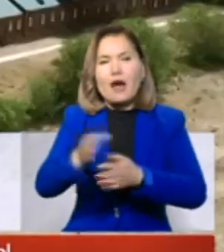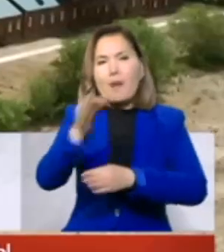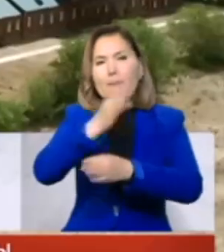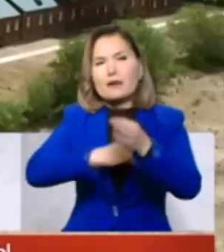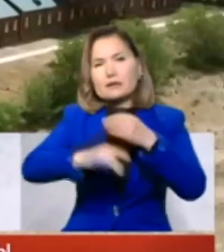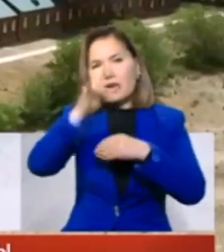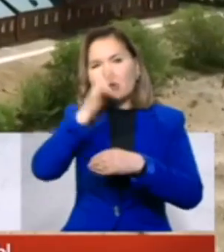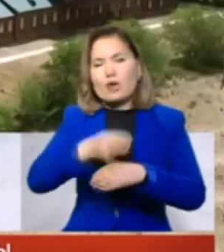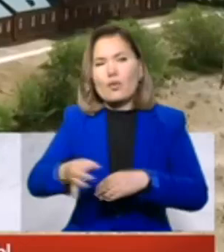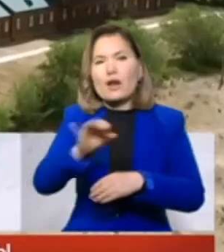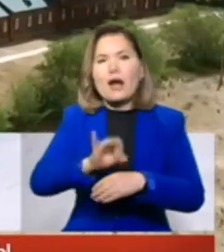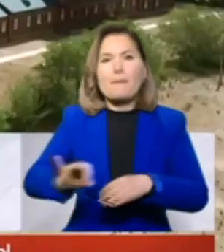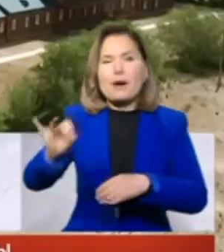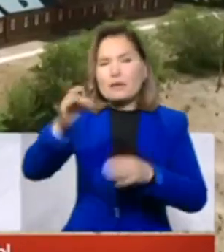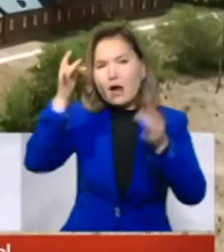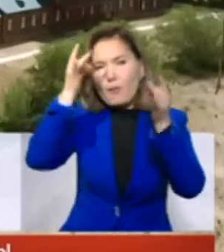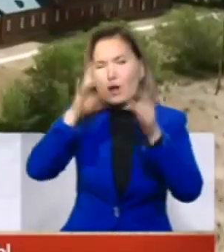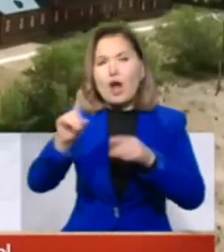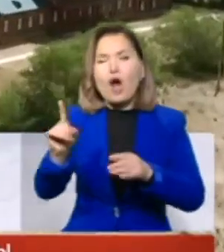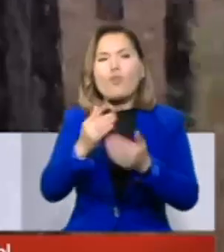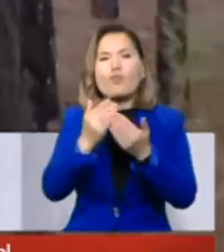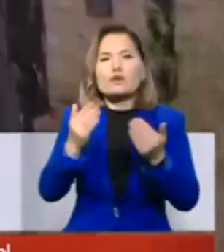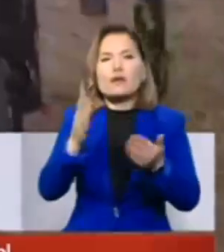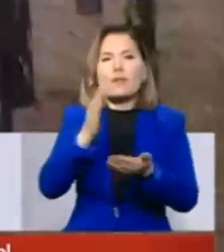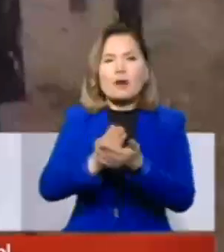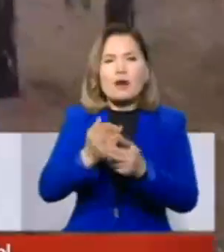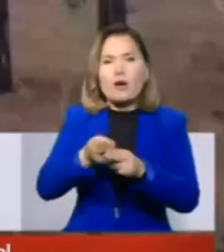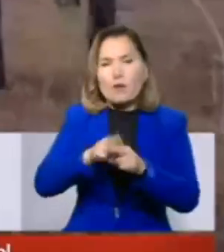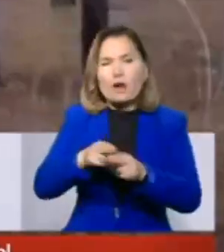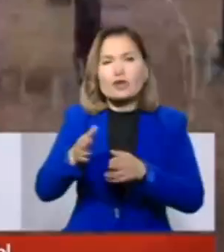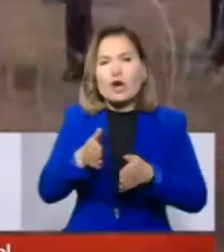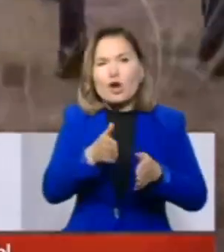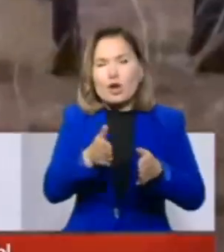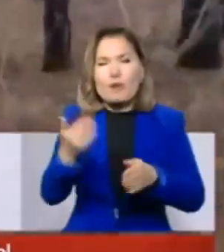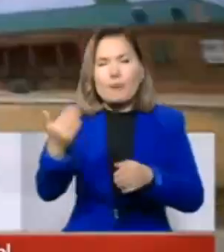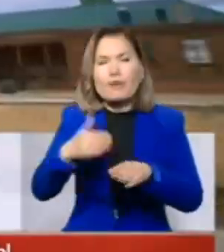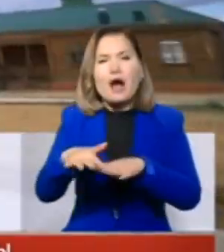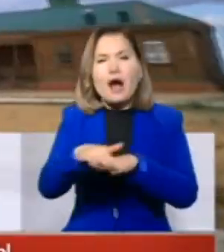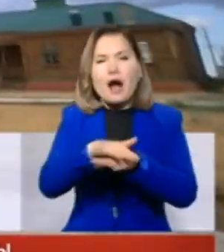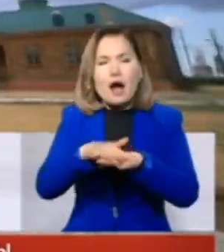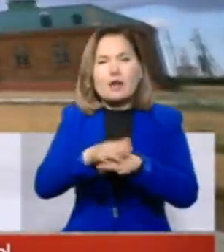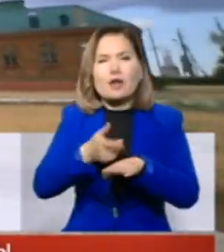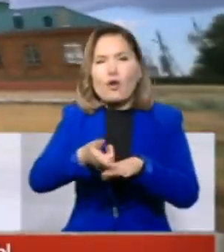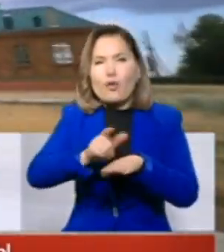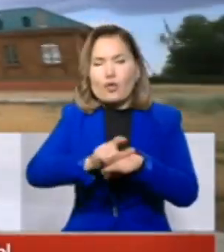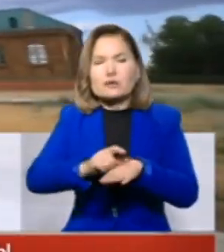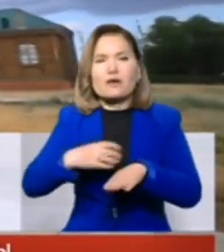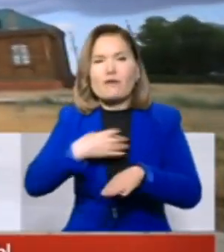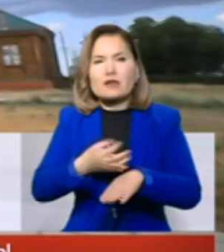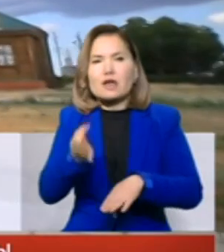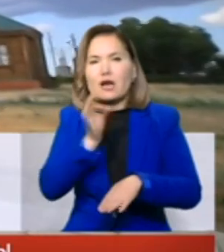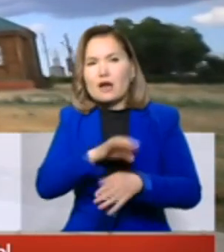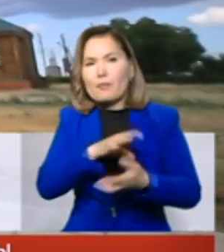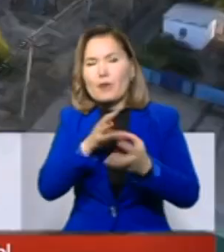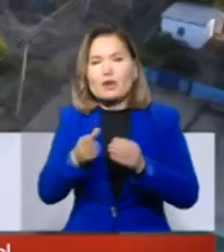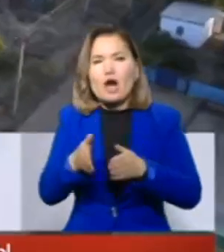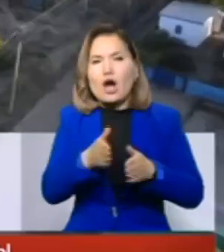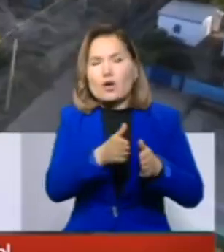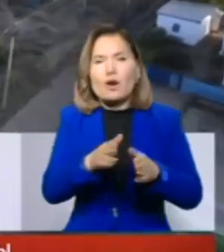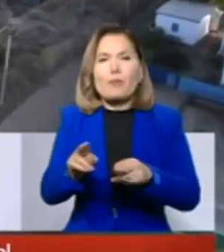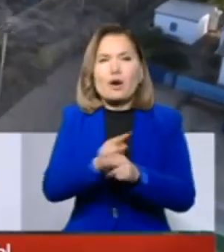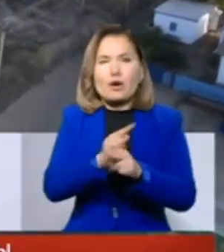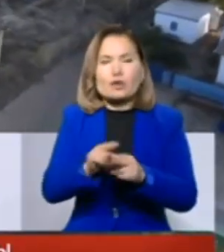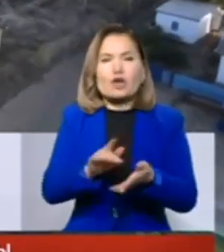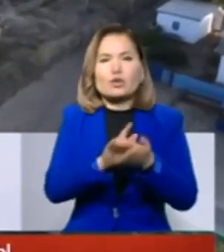Қазақстан облыстық тарихи мәдени музей қорығы бар. Бұл жолдың халықтың әлеуметтік жағдайын көтерумен қатар туризм саласын дамыту үшін